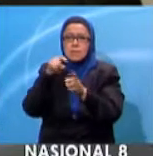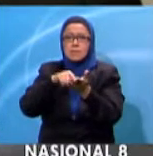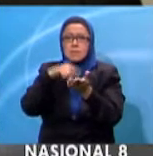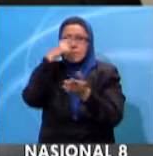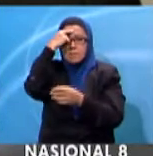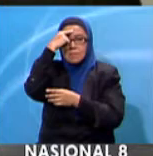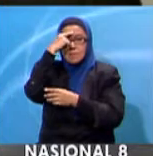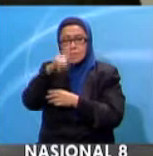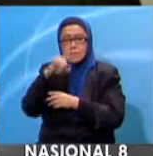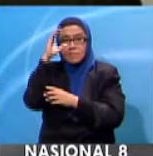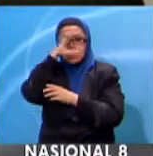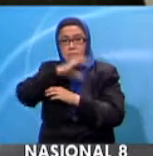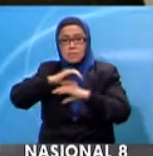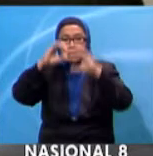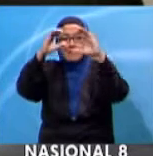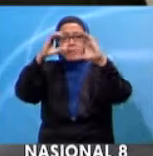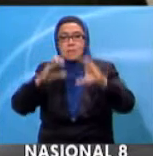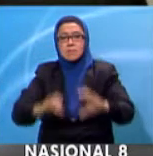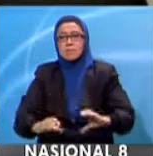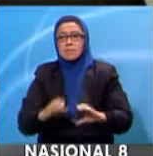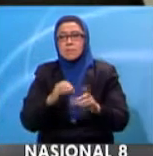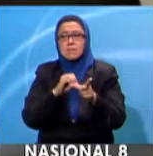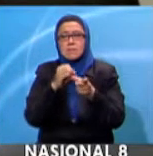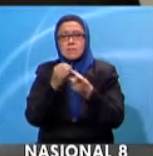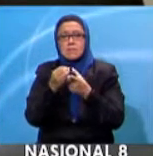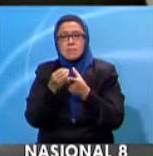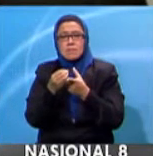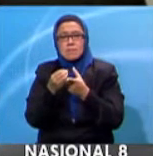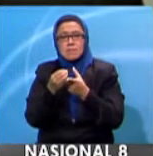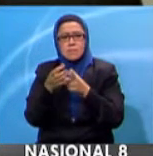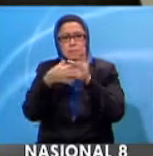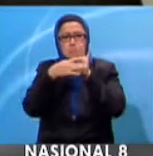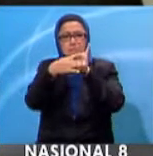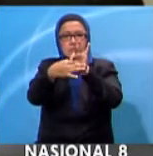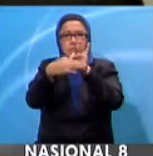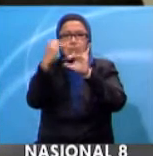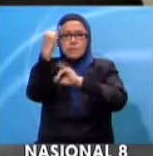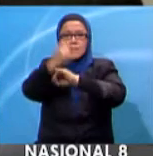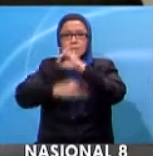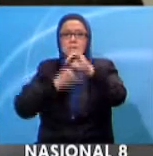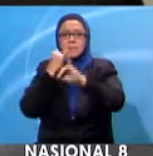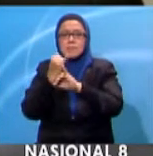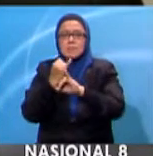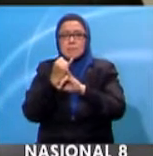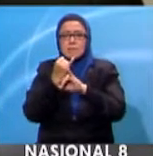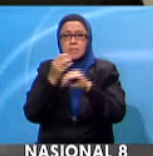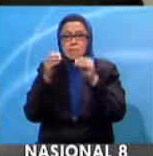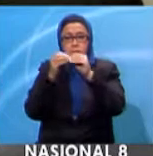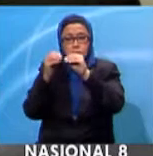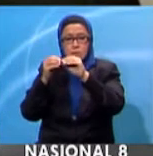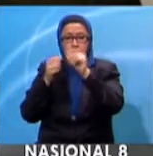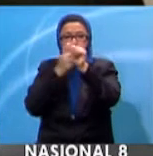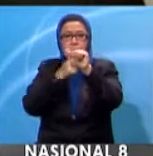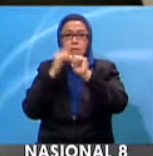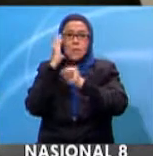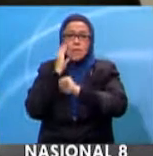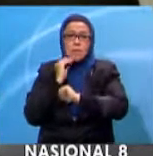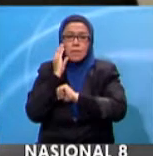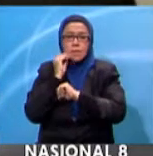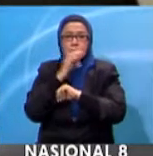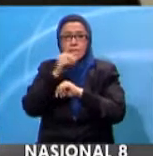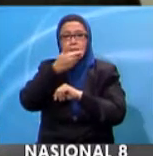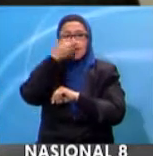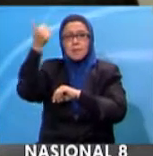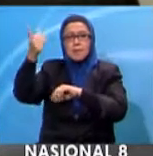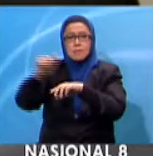mencari kaedah ataupun metodologi di mana kerjasama antarabangsa lah, ya, berdasarkan pengalaman dan good best practices